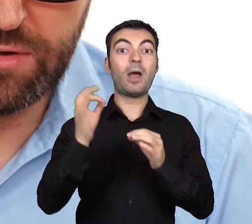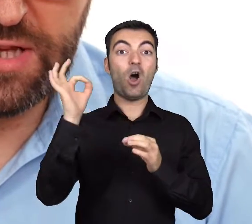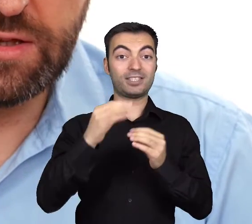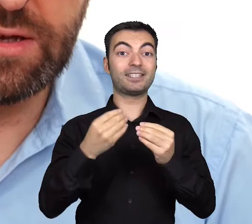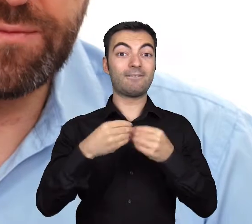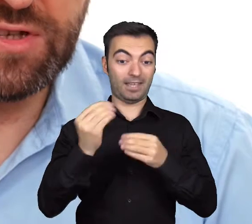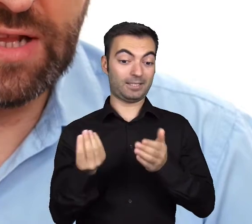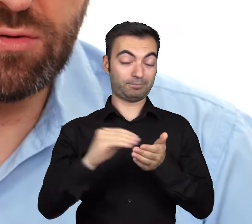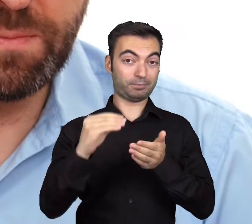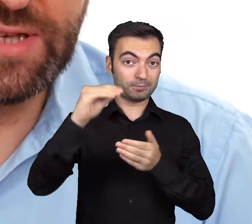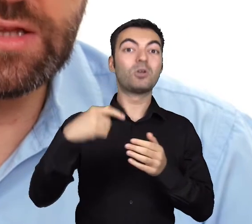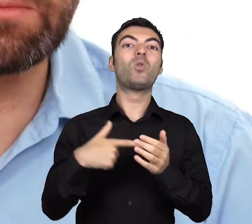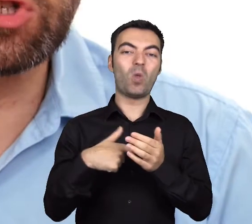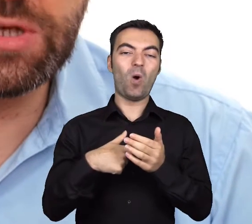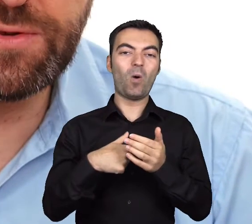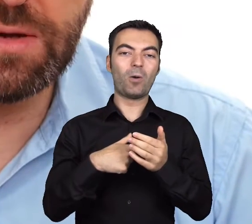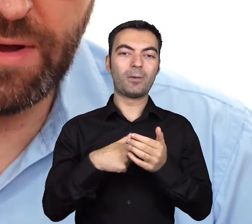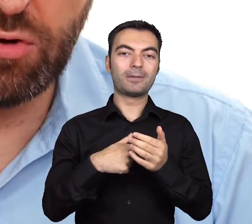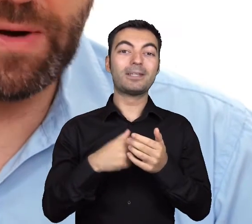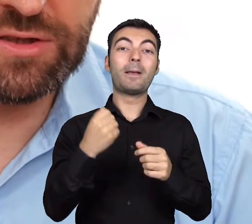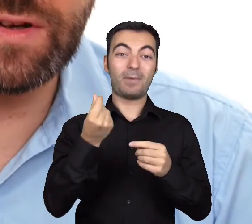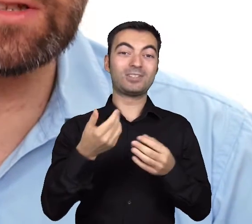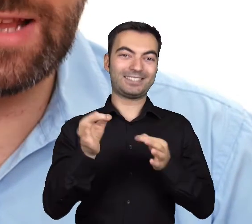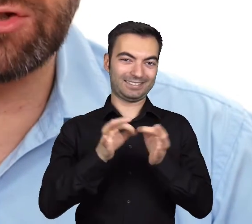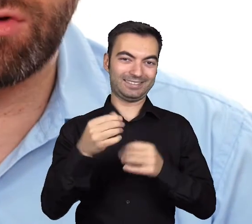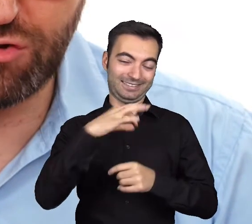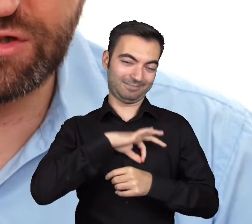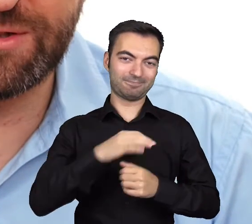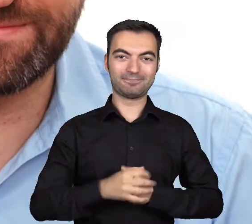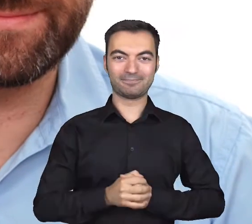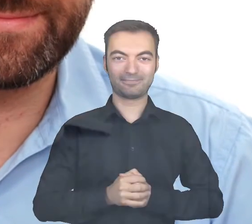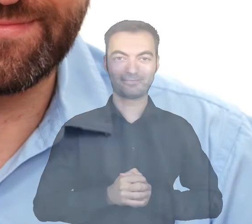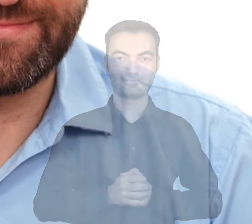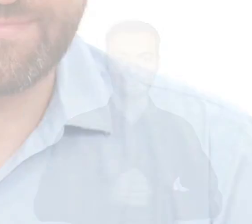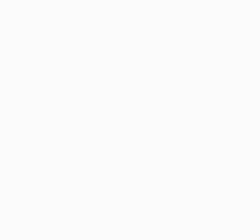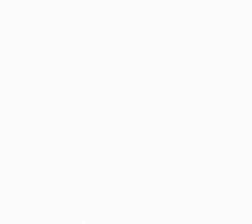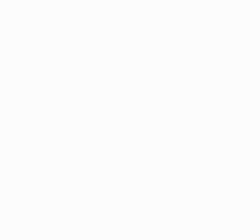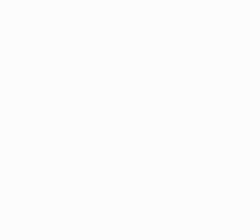szybciej odsetki zostaną dopisane, tym szybciej będą pracować na naszą korzyść.